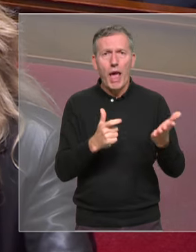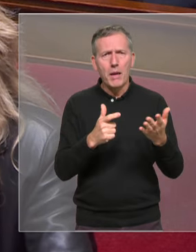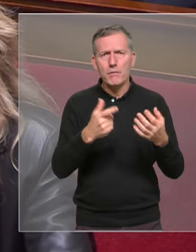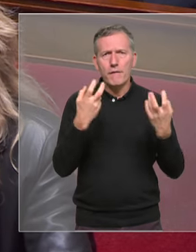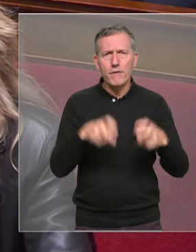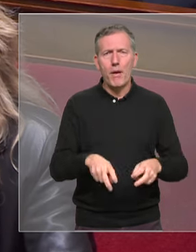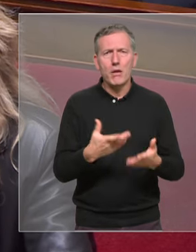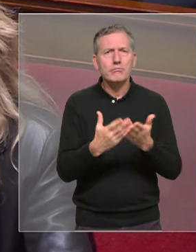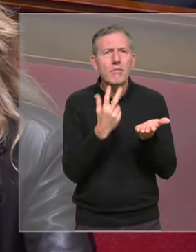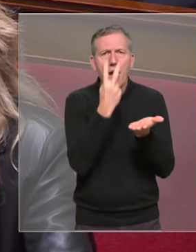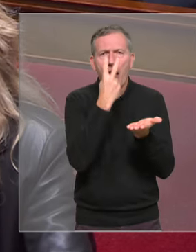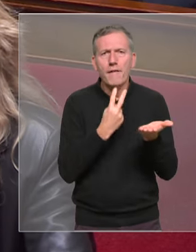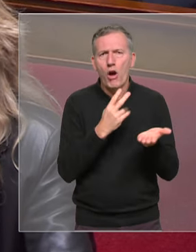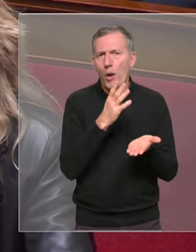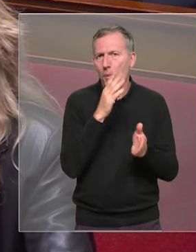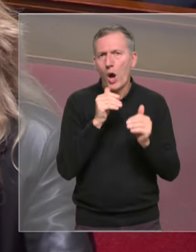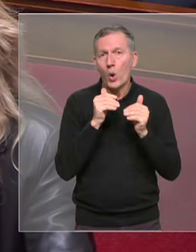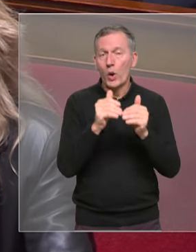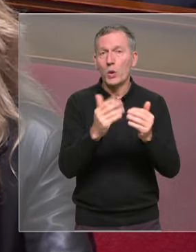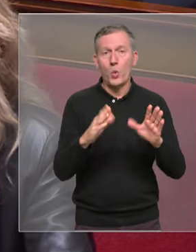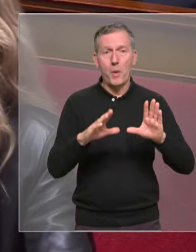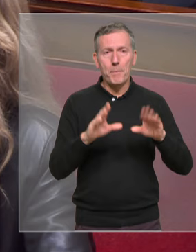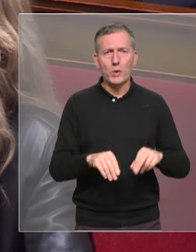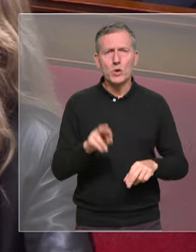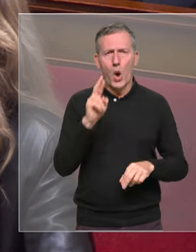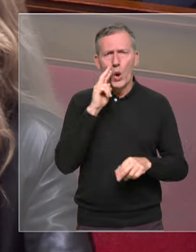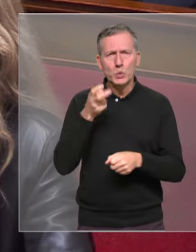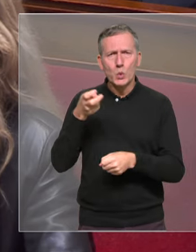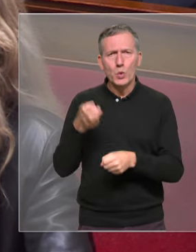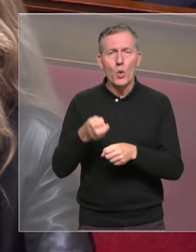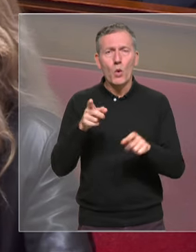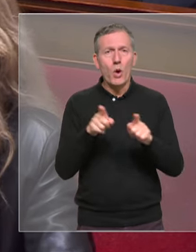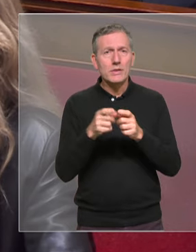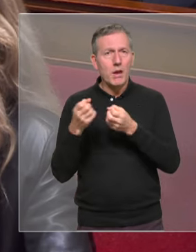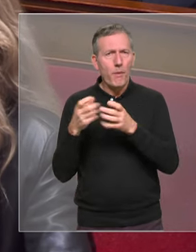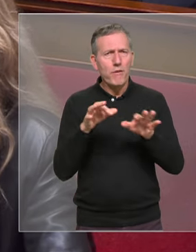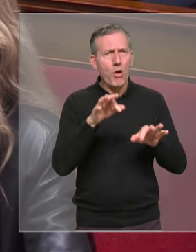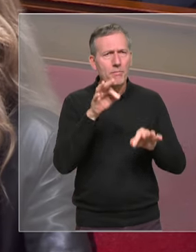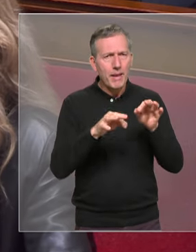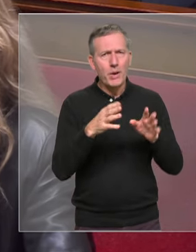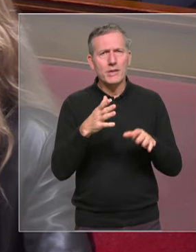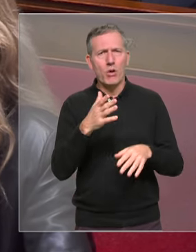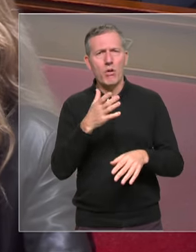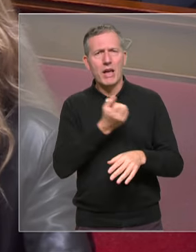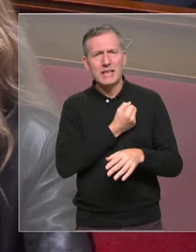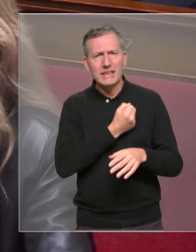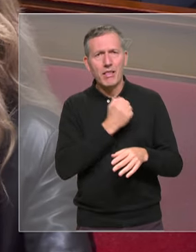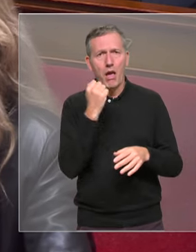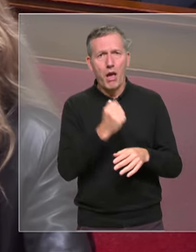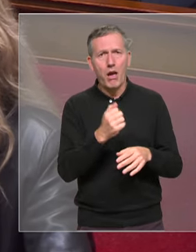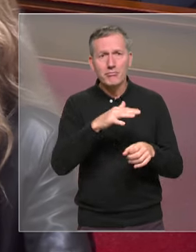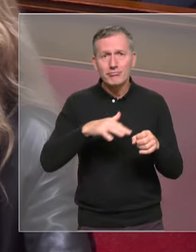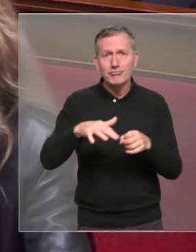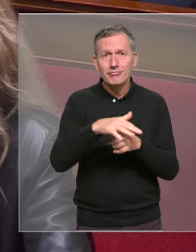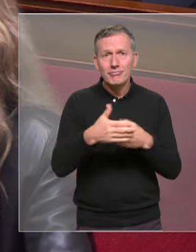rester aveugle face au durcissement de la posture russe, aux manœuvres de déstabilisation, tentatives d'assassinat commises en